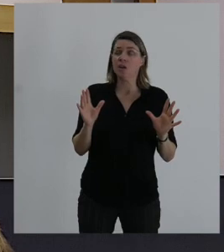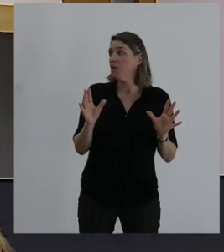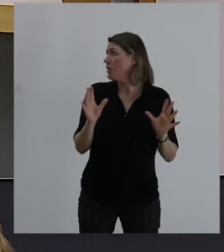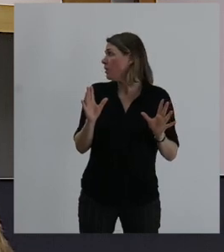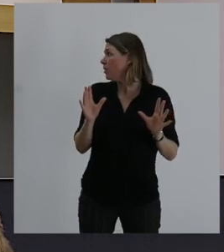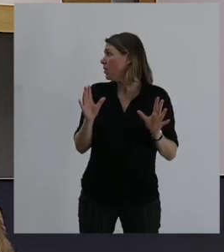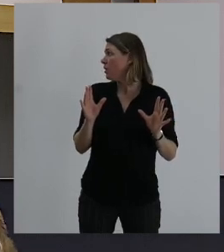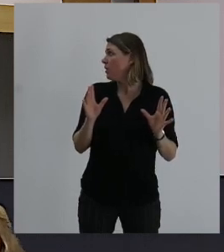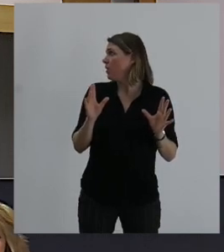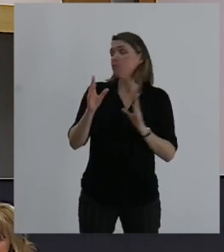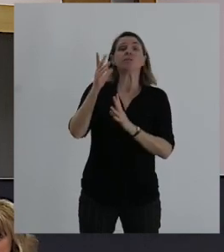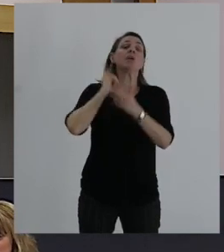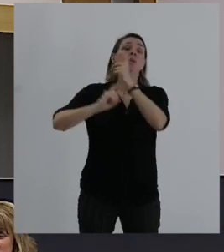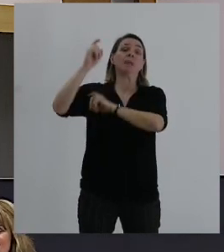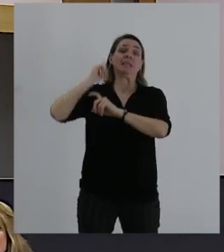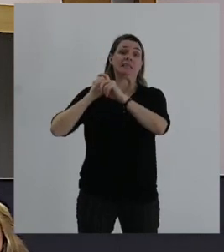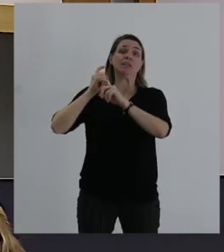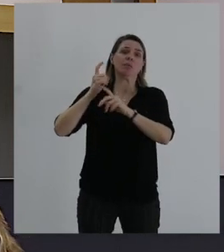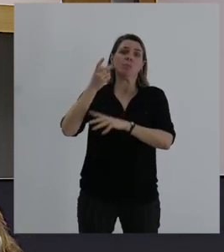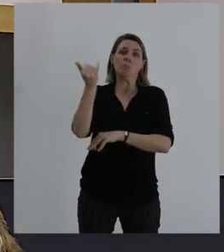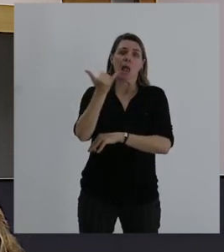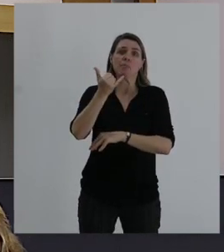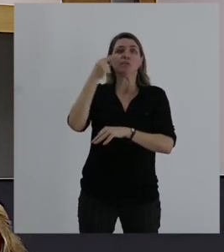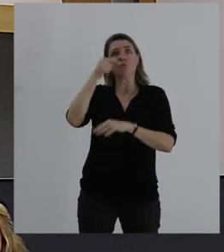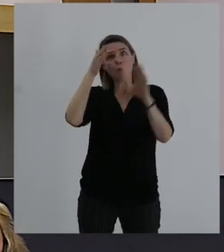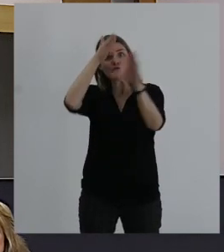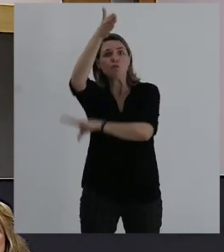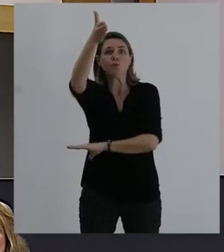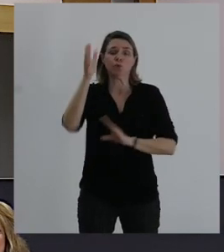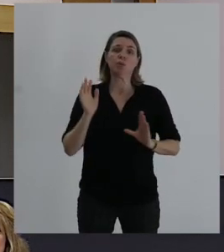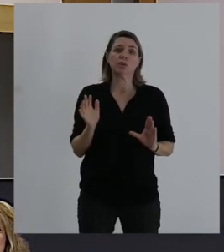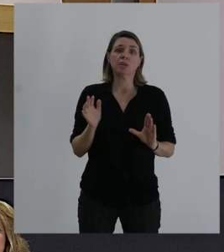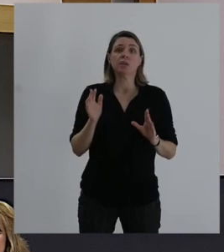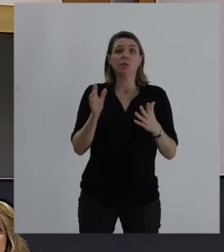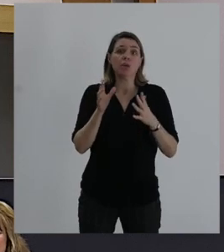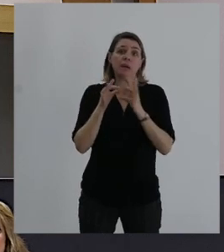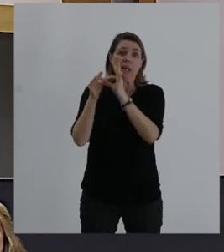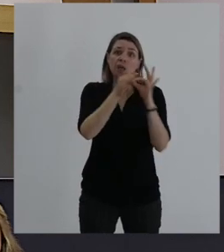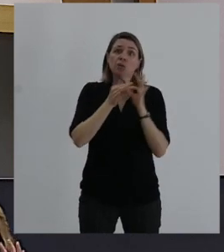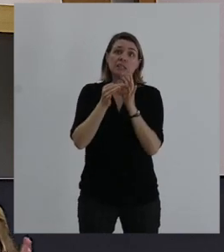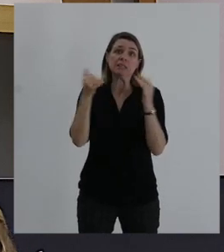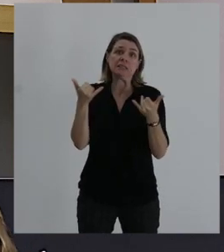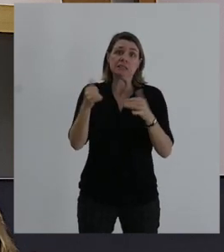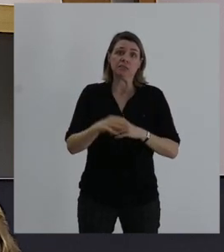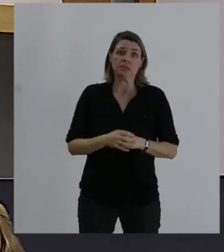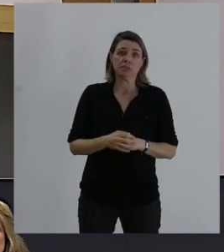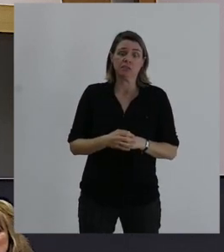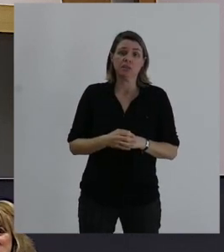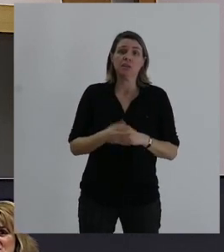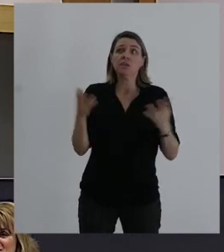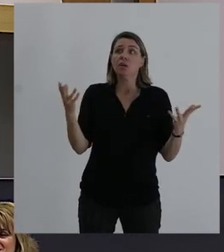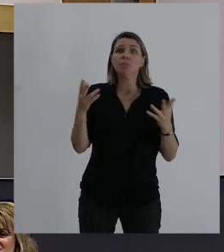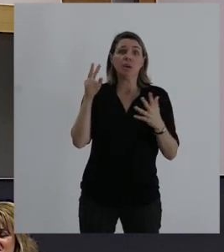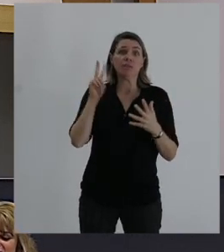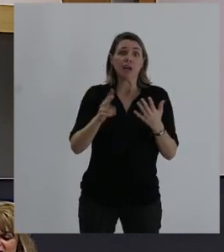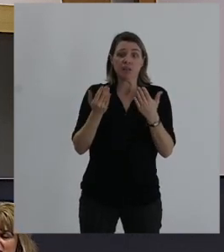utile de revenir trop sur le passé, plutôt de se plonger vers le futur, c'est ce qui nous réunit ici, et on avait regardé